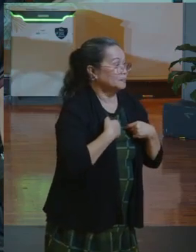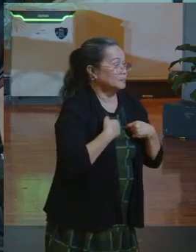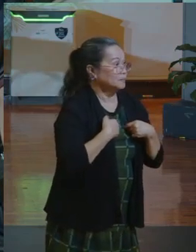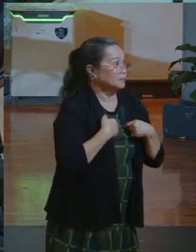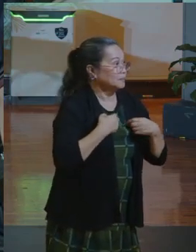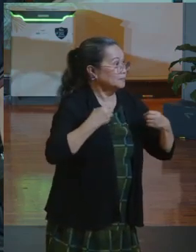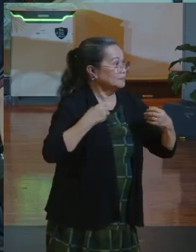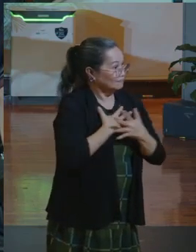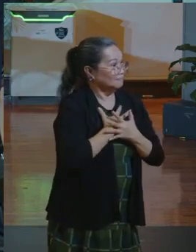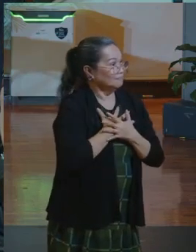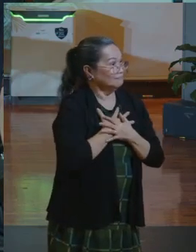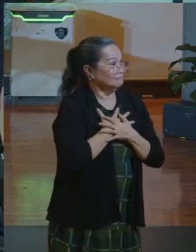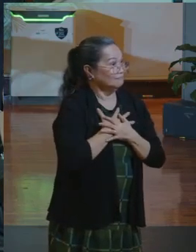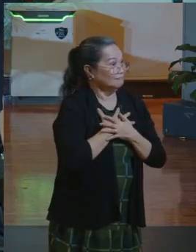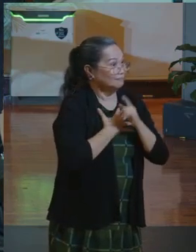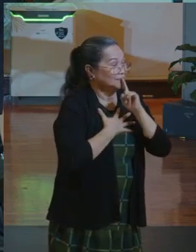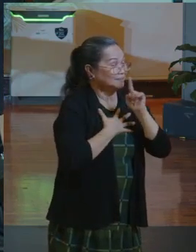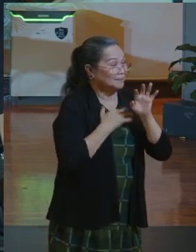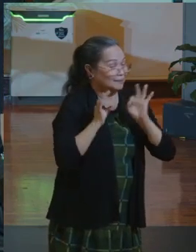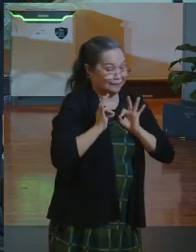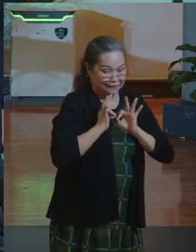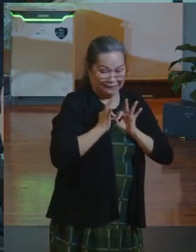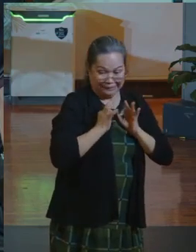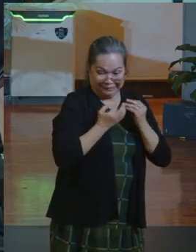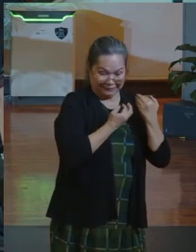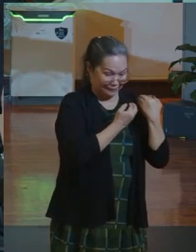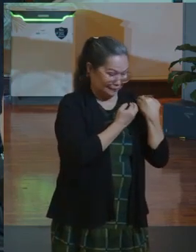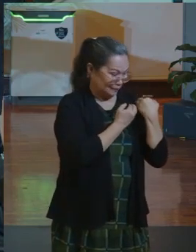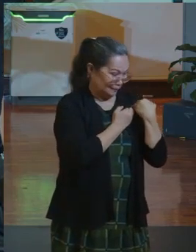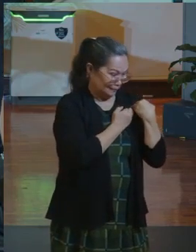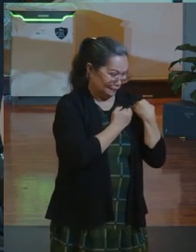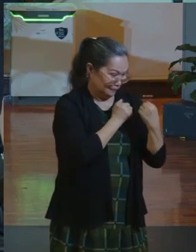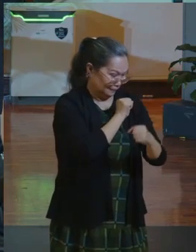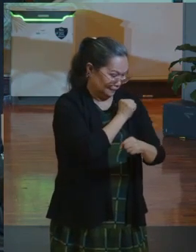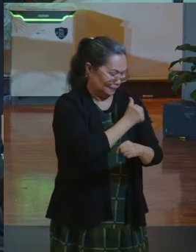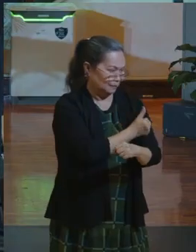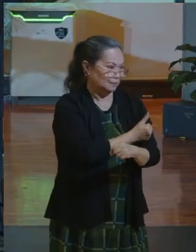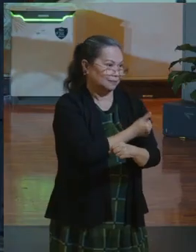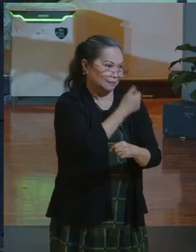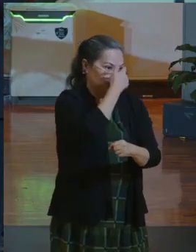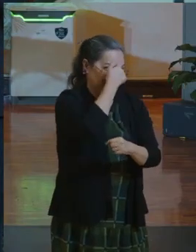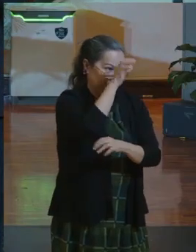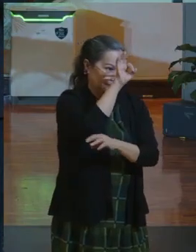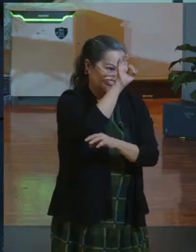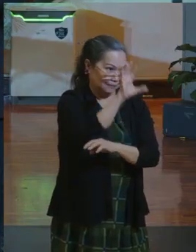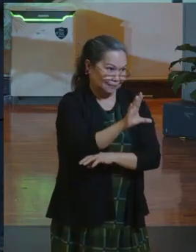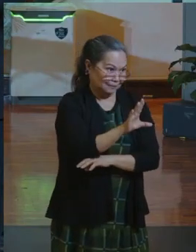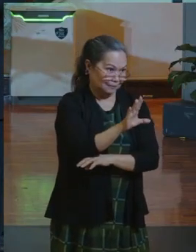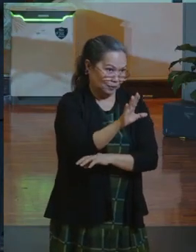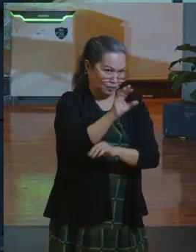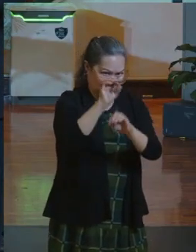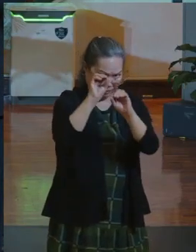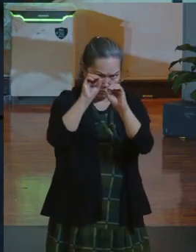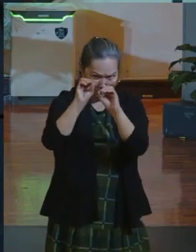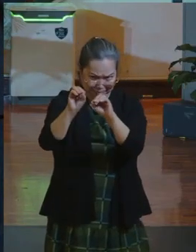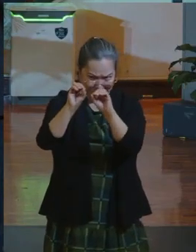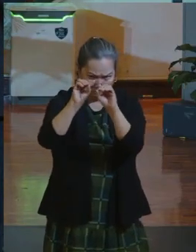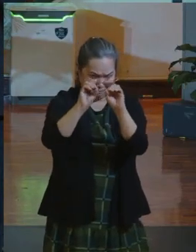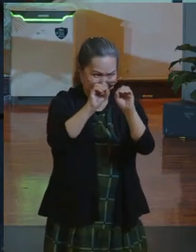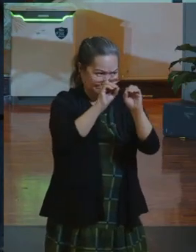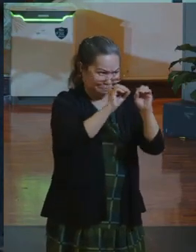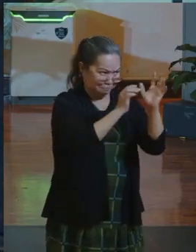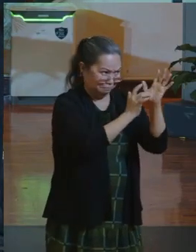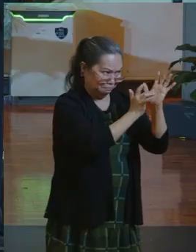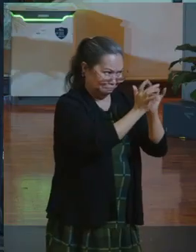Nakakatakot po ang responsibilidad na ito na maging pastor at tagapagturo ng banal